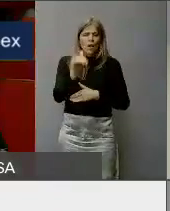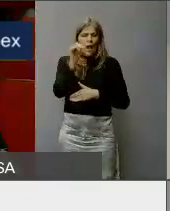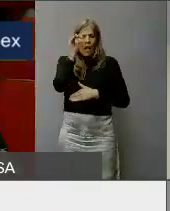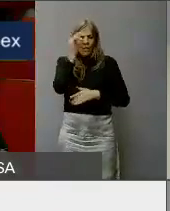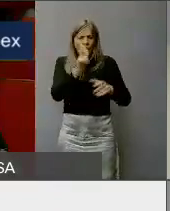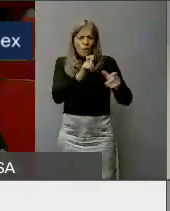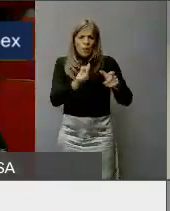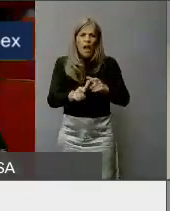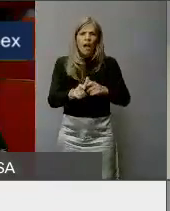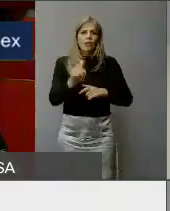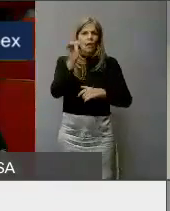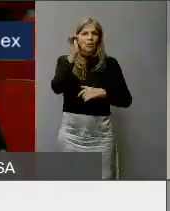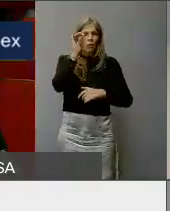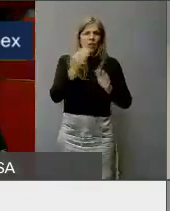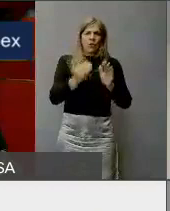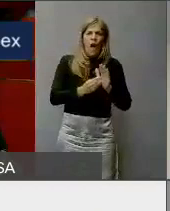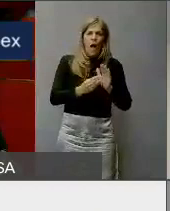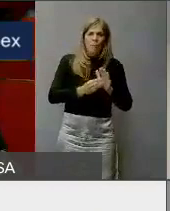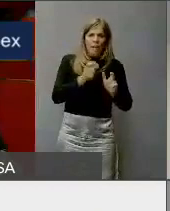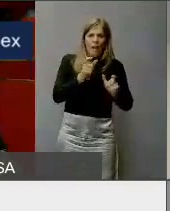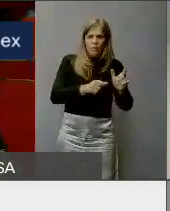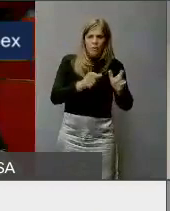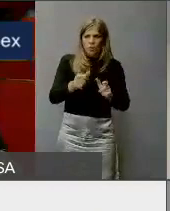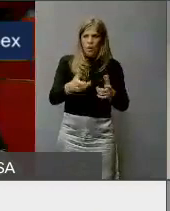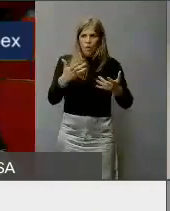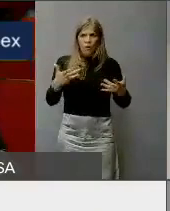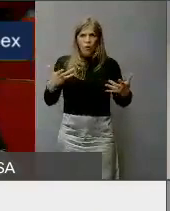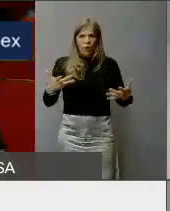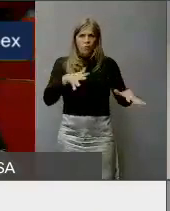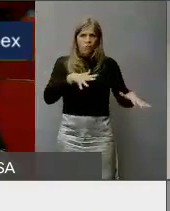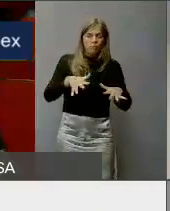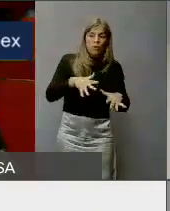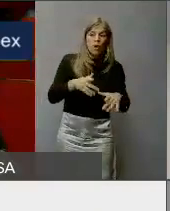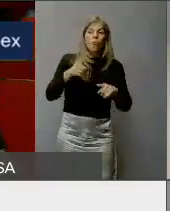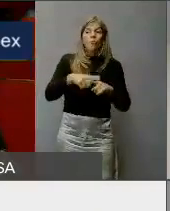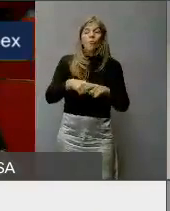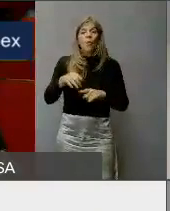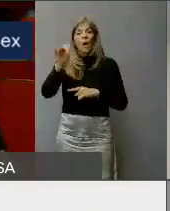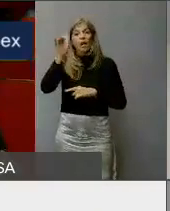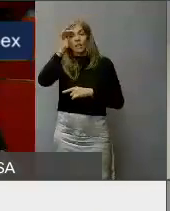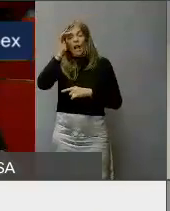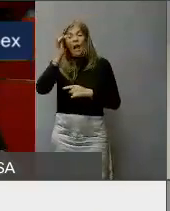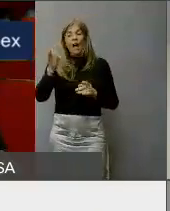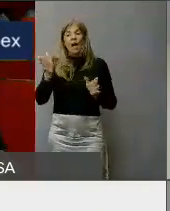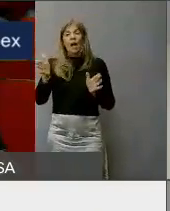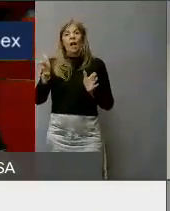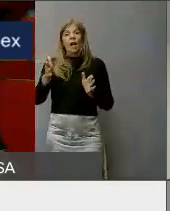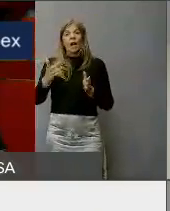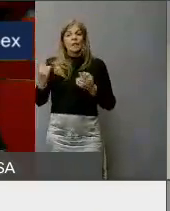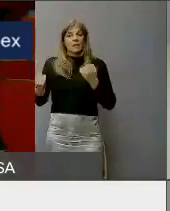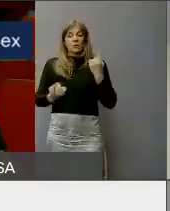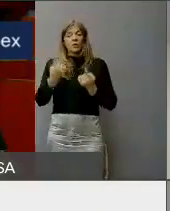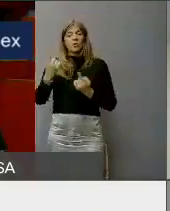gli operatori sul territorio le realtà del terzo settore che hanno collaborato con noi